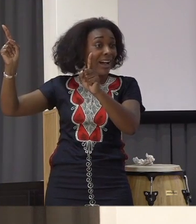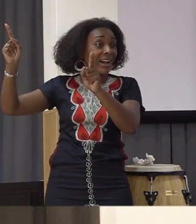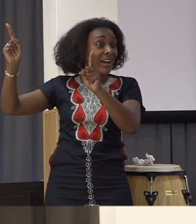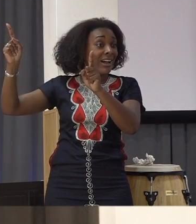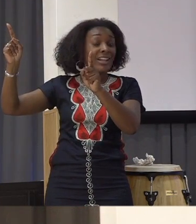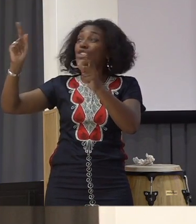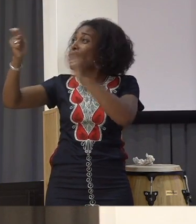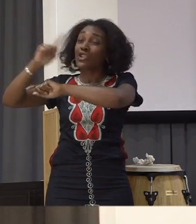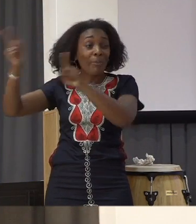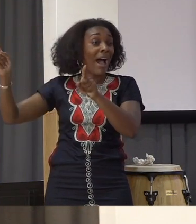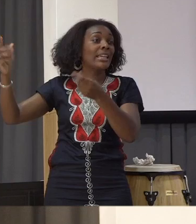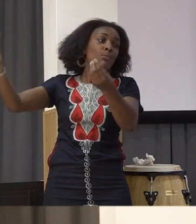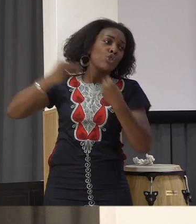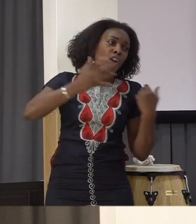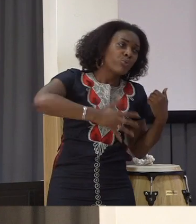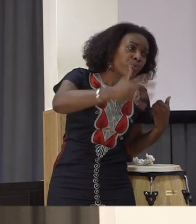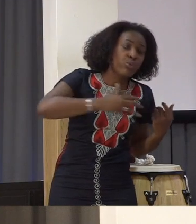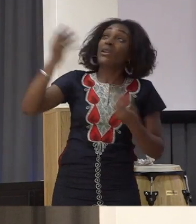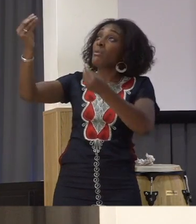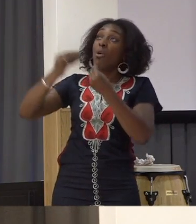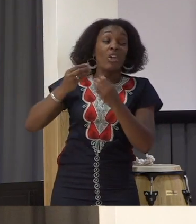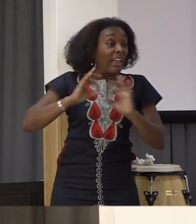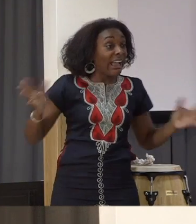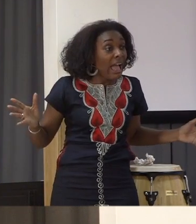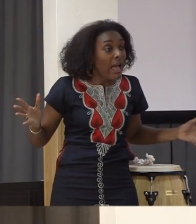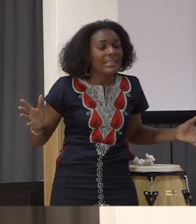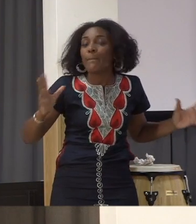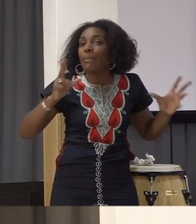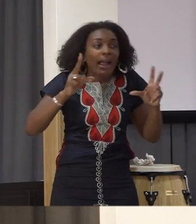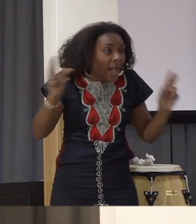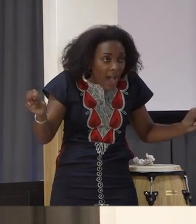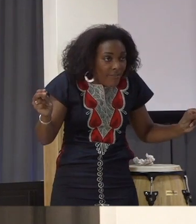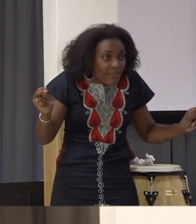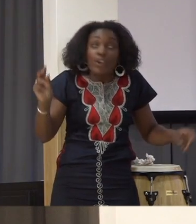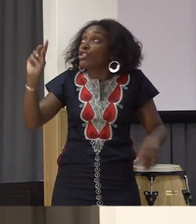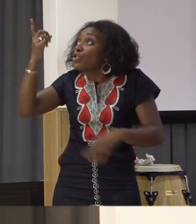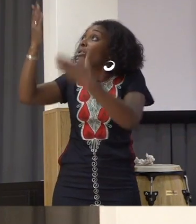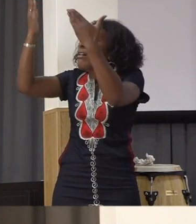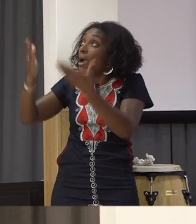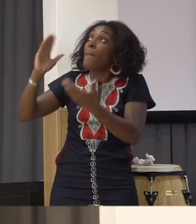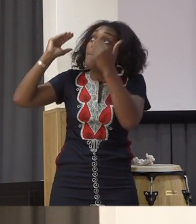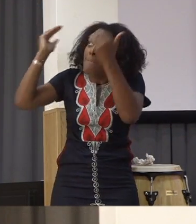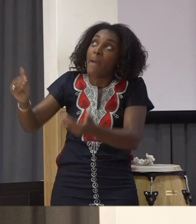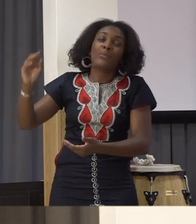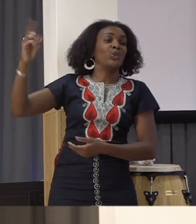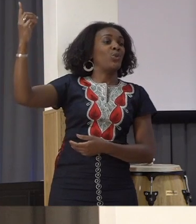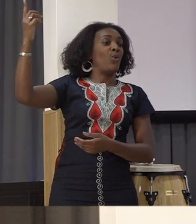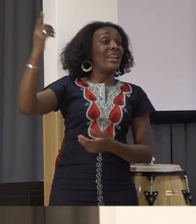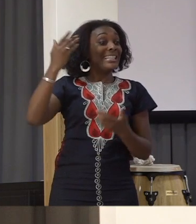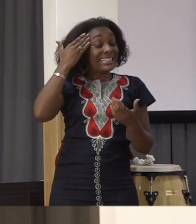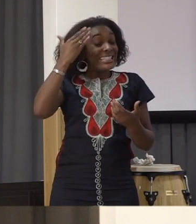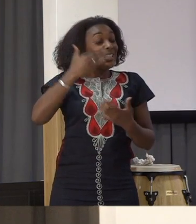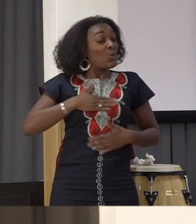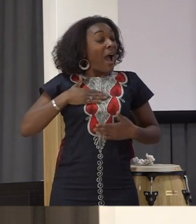que ce soit l'abondance ou que ce soit la famine, Dieu est Dieu. Et quand tu te réjouis parce qu'il est Dieu, tu peux